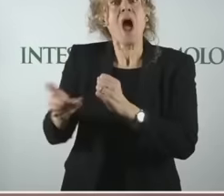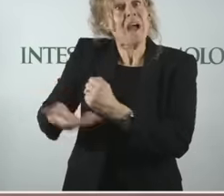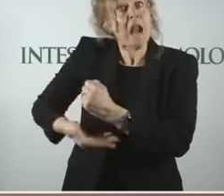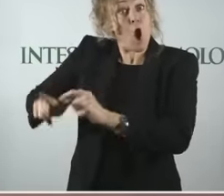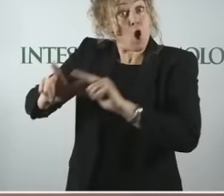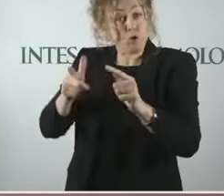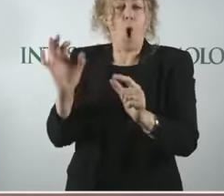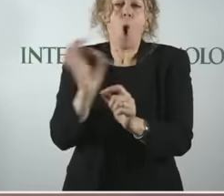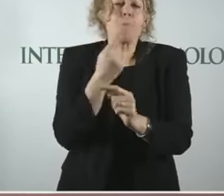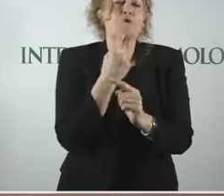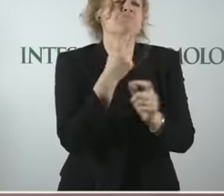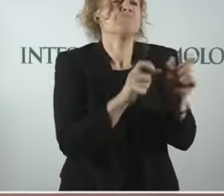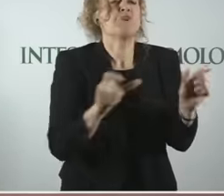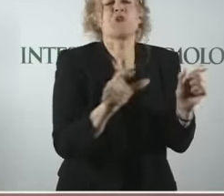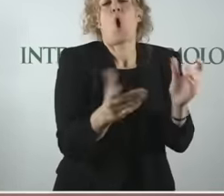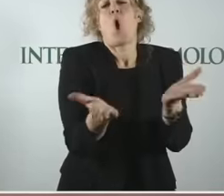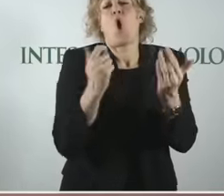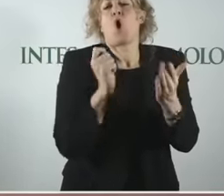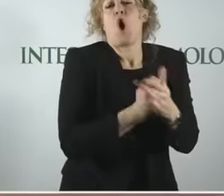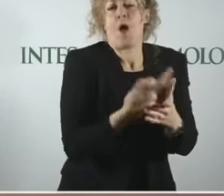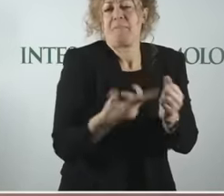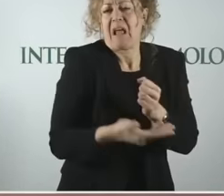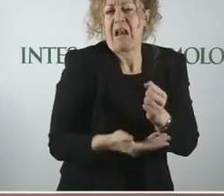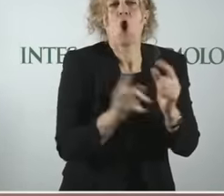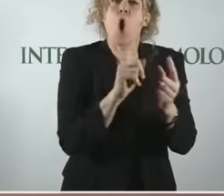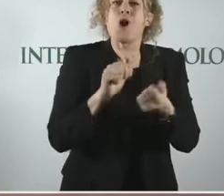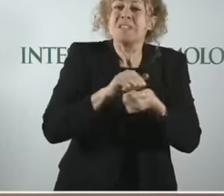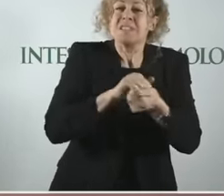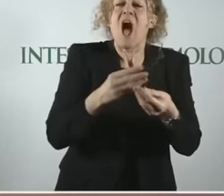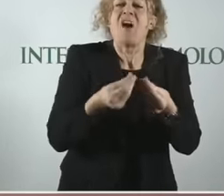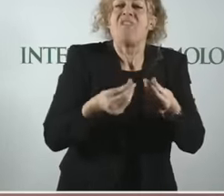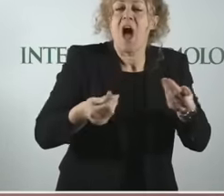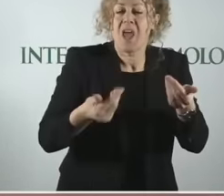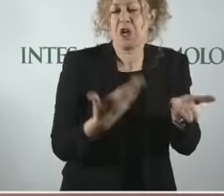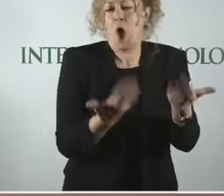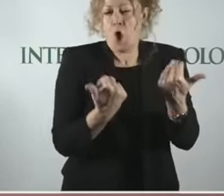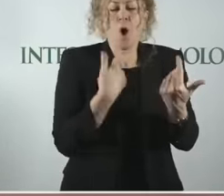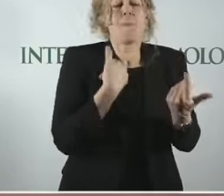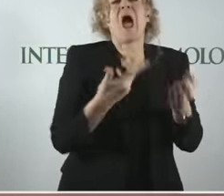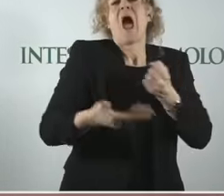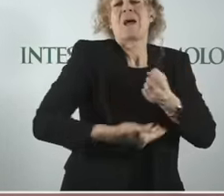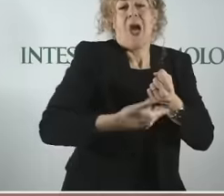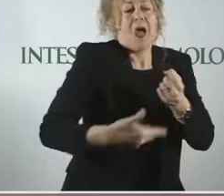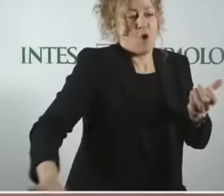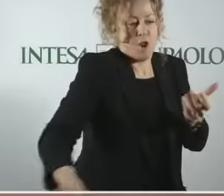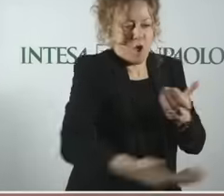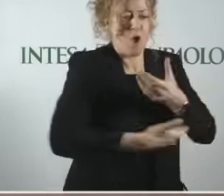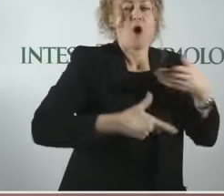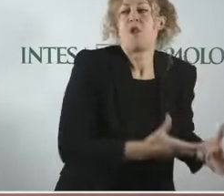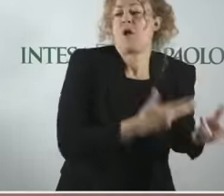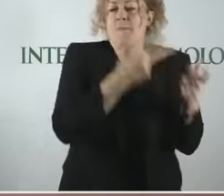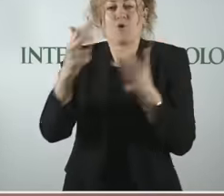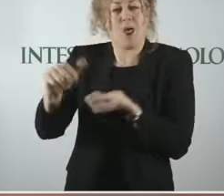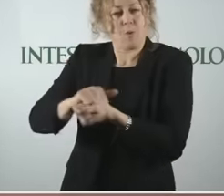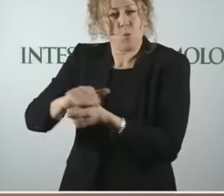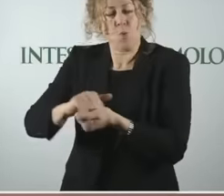Comunque ti compri il tuo grano o al limite ti compri la farina Ecco d'accordo il grano lo porti a macinare al Mulino torni a casa ognuno ha